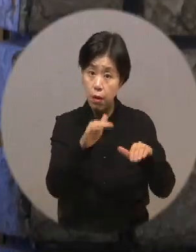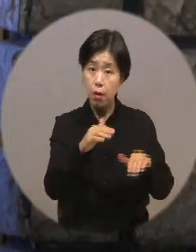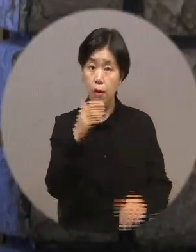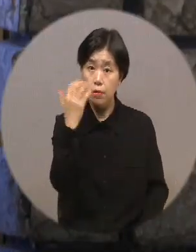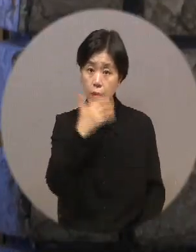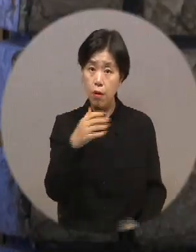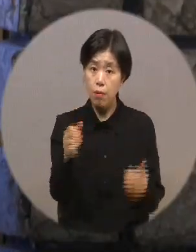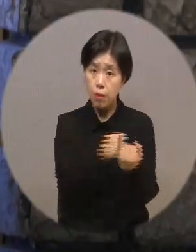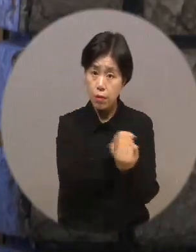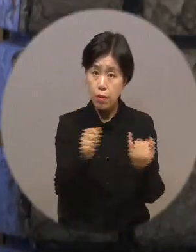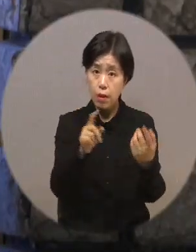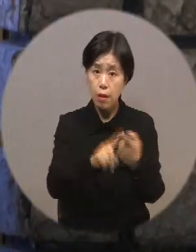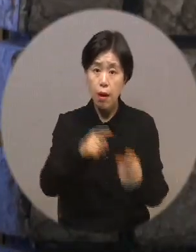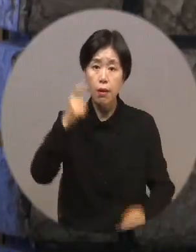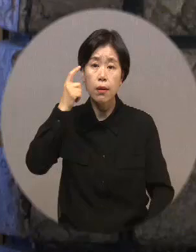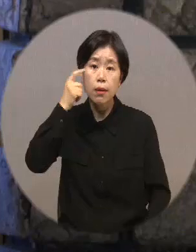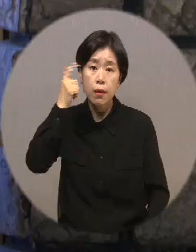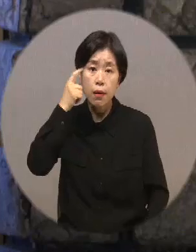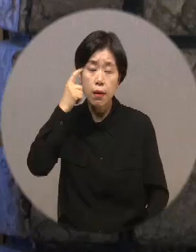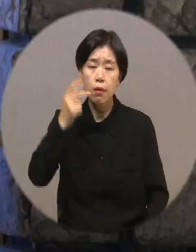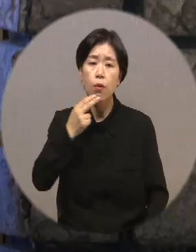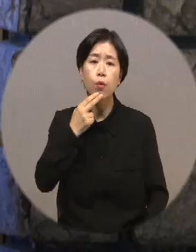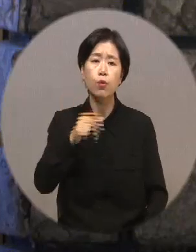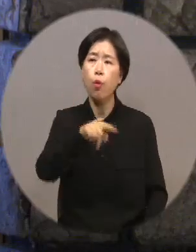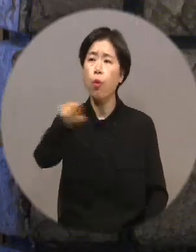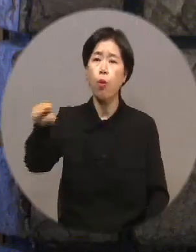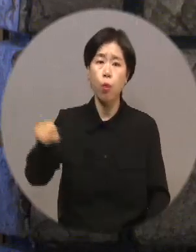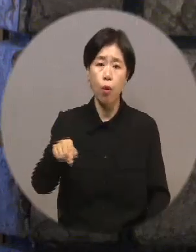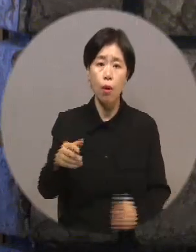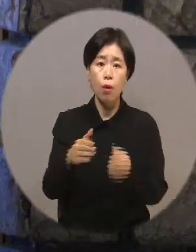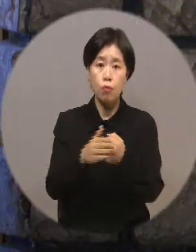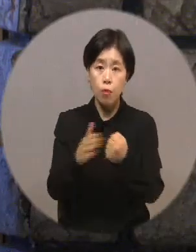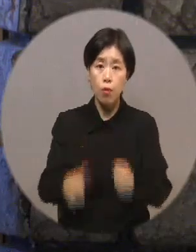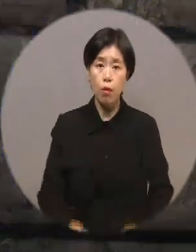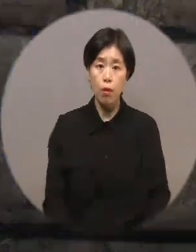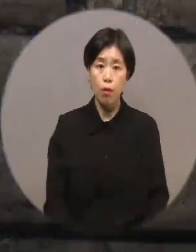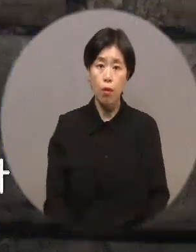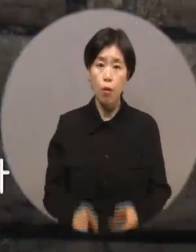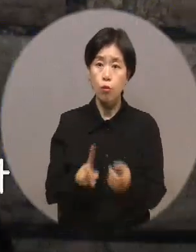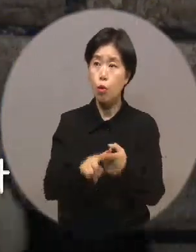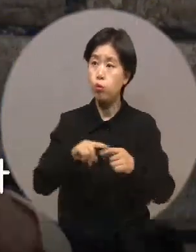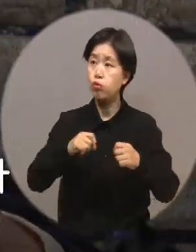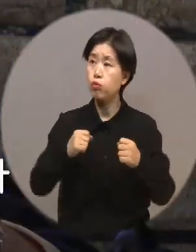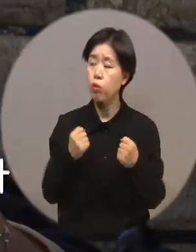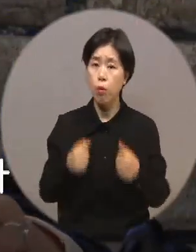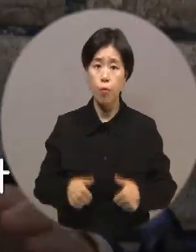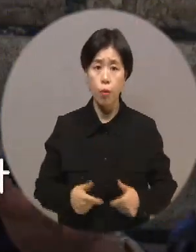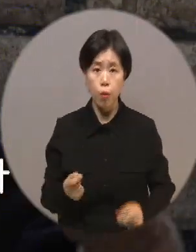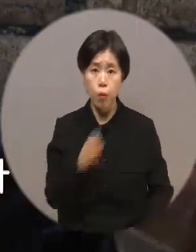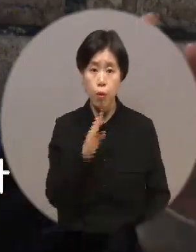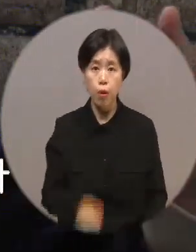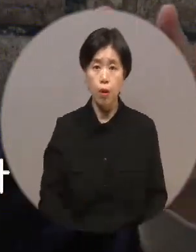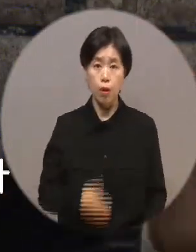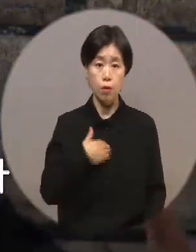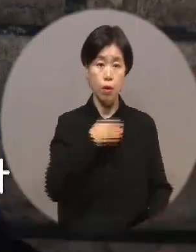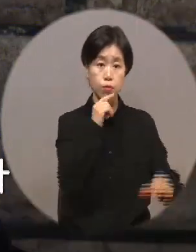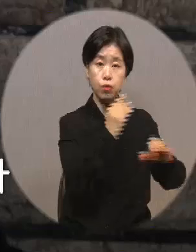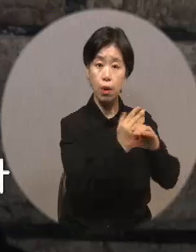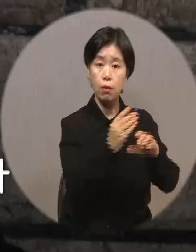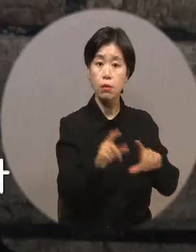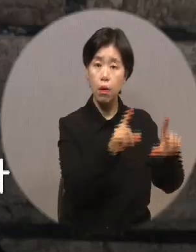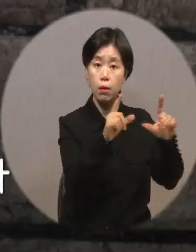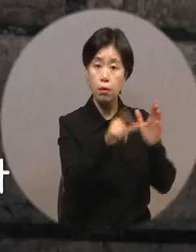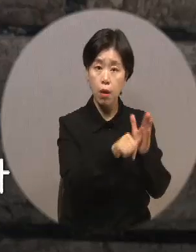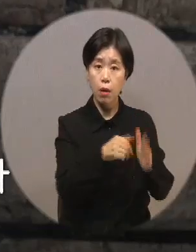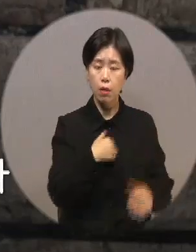대한 지식과 상식이 없기 때문에 그래야 되는 줄로. 저는 이제 북에 있을 때는 여자로 태어나서 재수없다